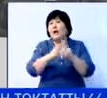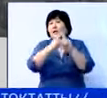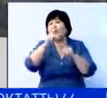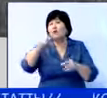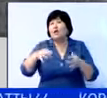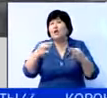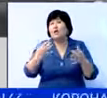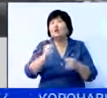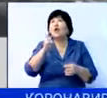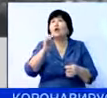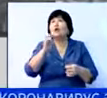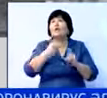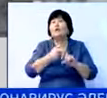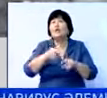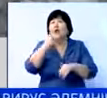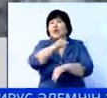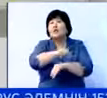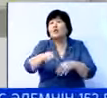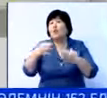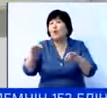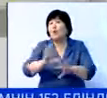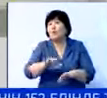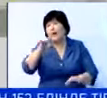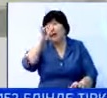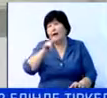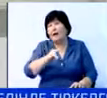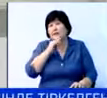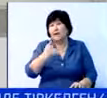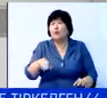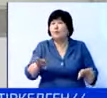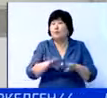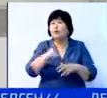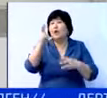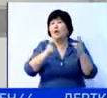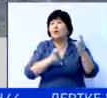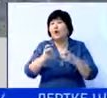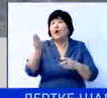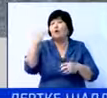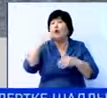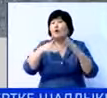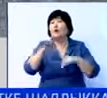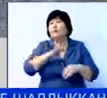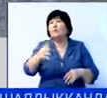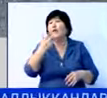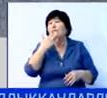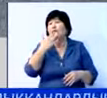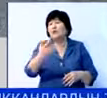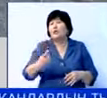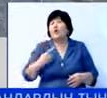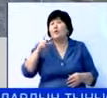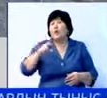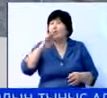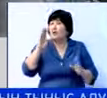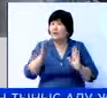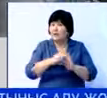алғанымен коронавирусқа байланысты шекарадан өткізілмеуде. Қазақстанда мұндай зауыт құрылысы бұған дейін болмағандықтан шетелдік мамандардың күшіне